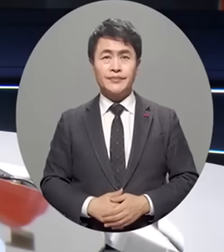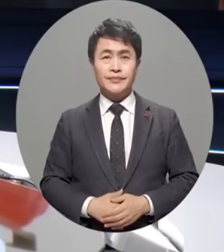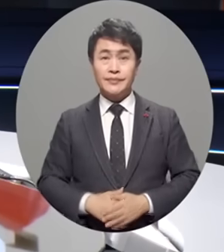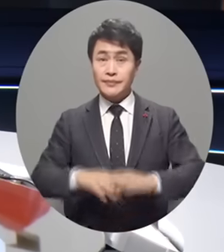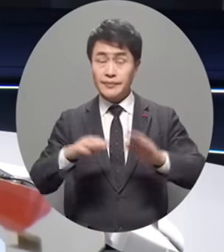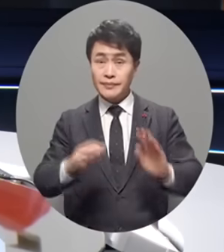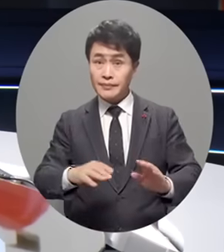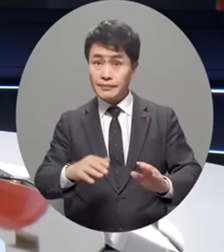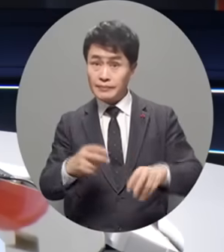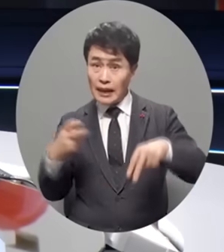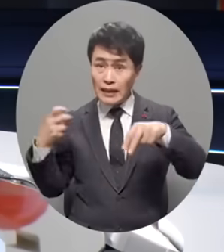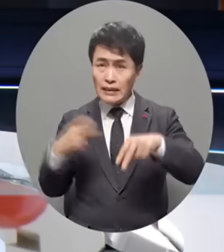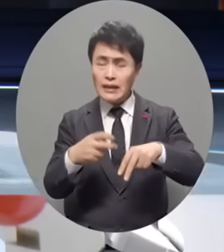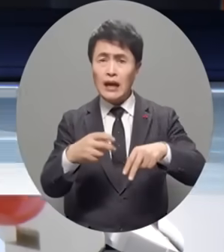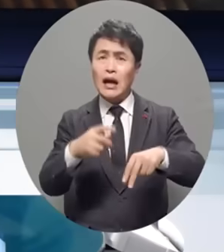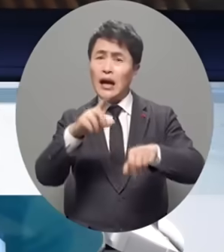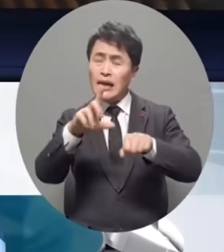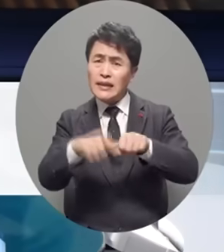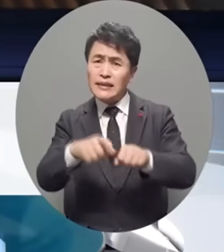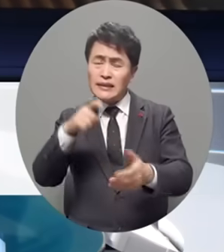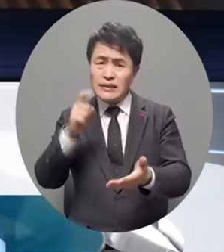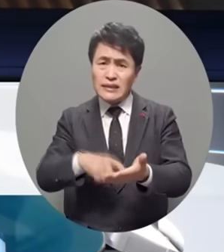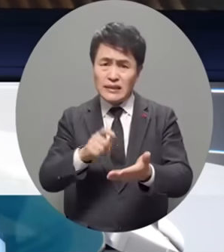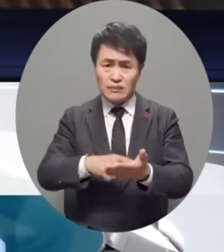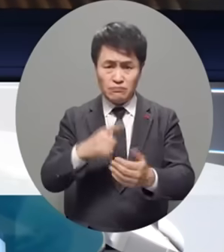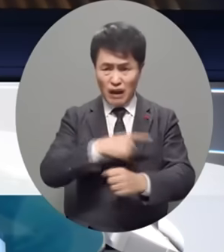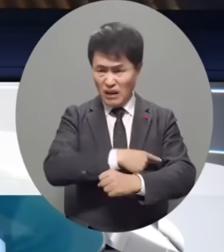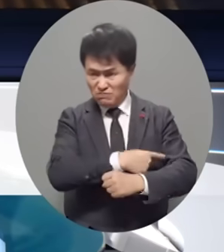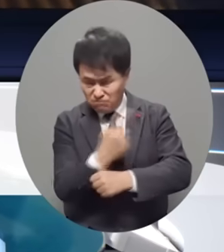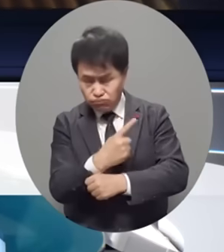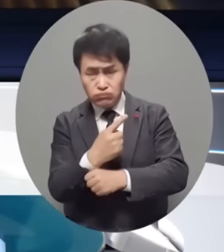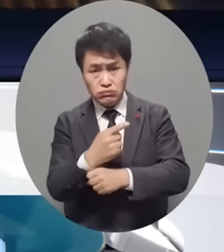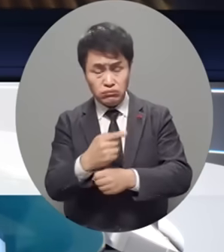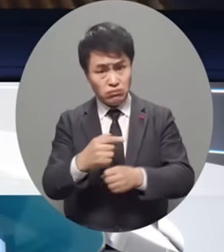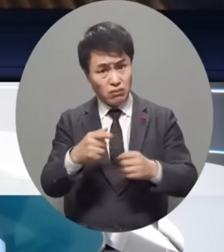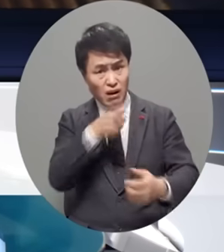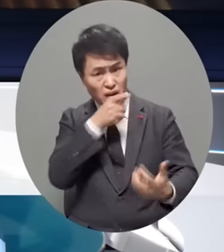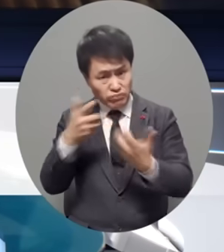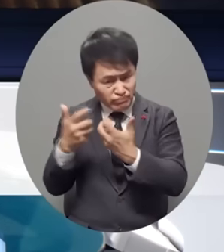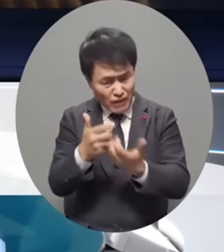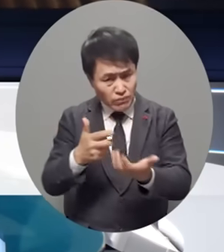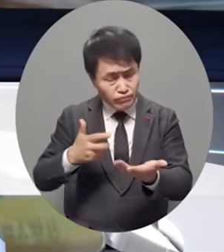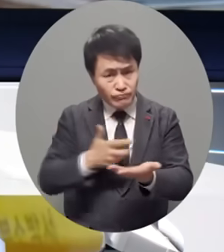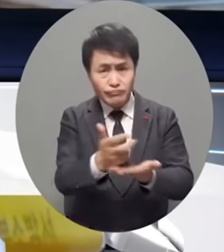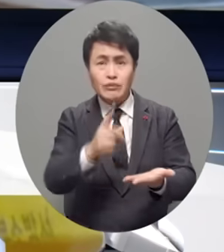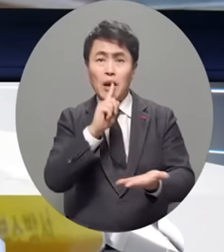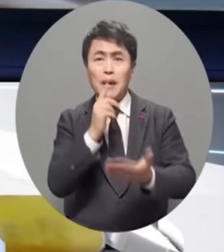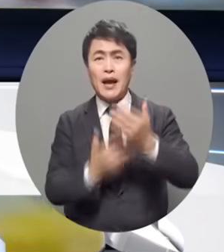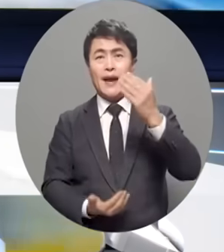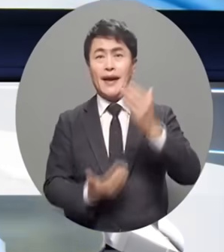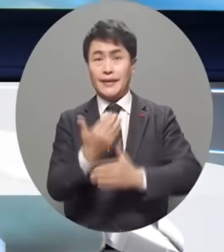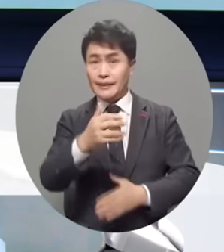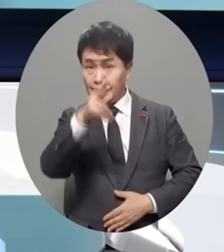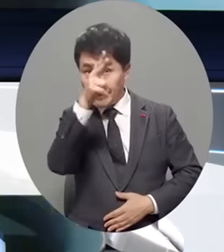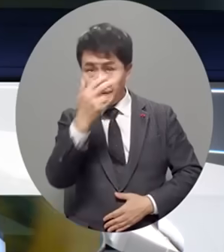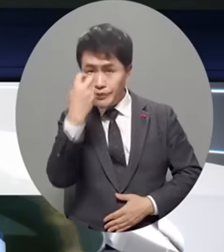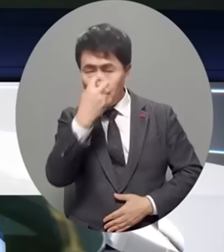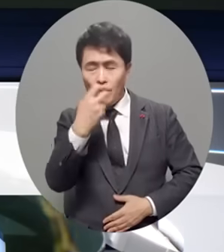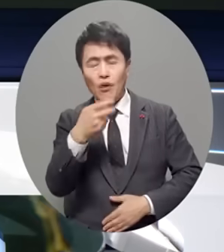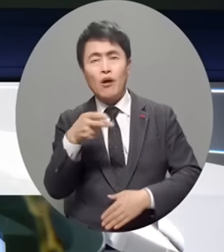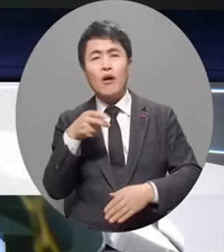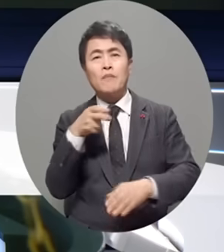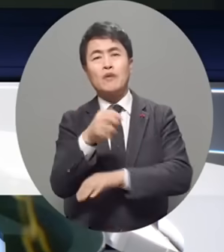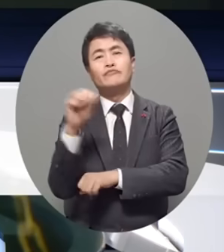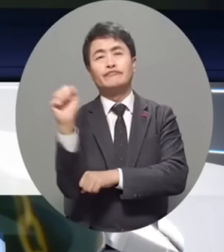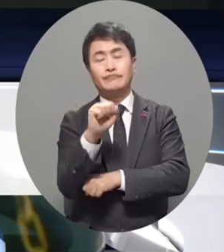오늘 사고 직후에는 한때 급발진이나 빙판 미끄러짐 사고 아니냐는 추측이 나왔었는데요. 경찰 조사에서 버스